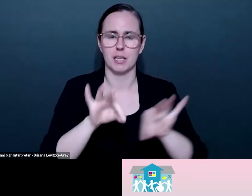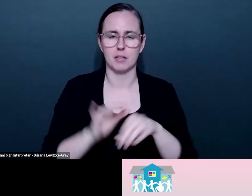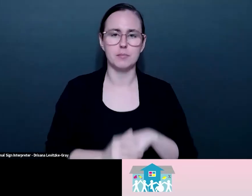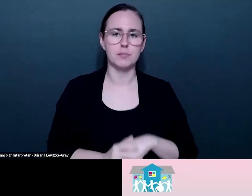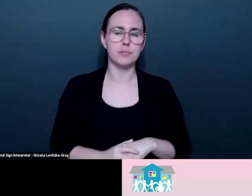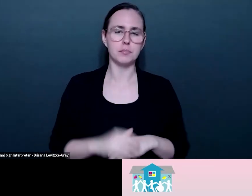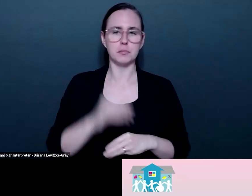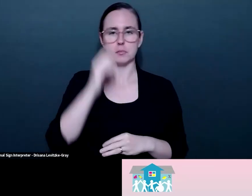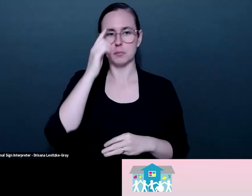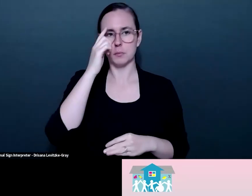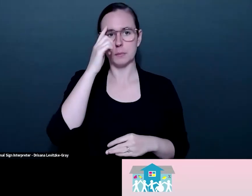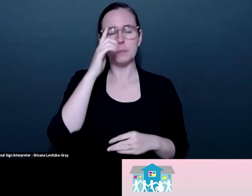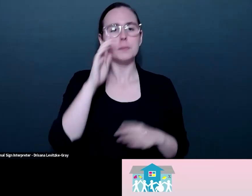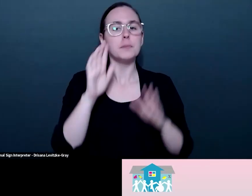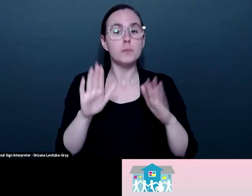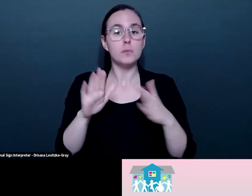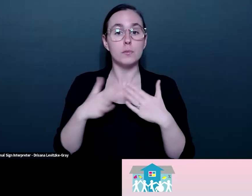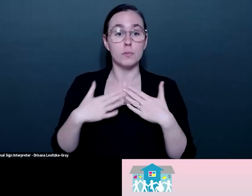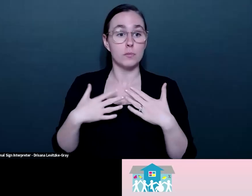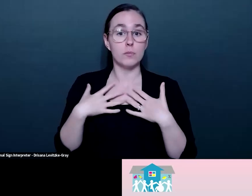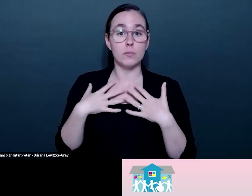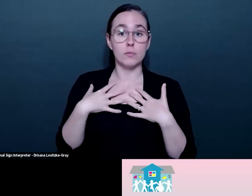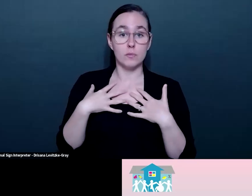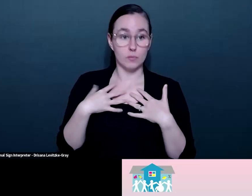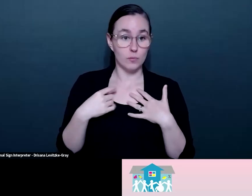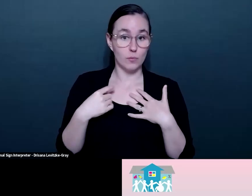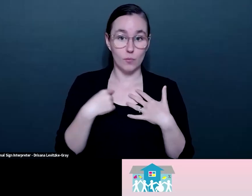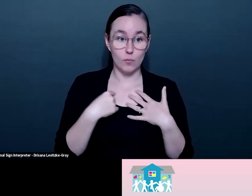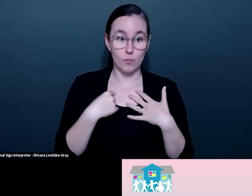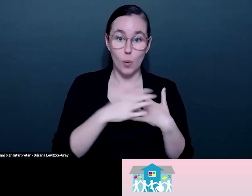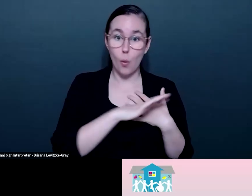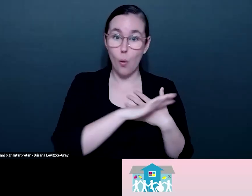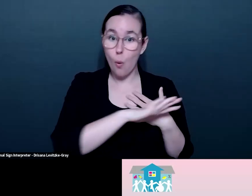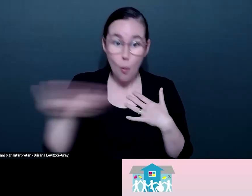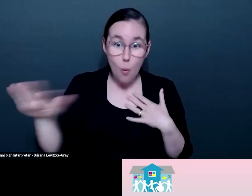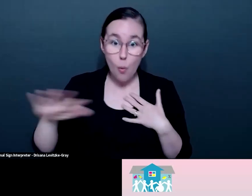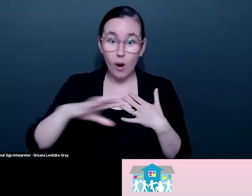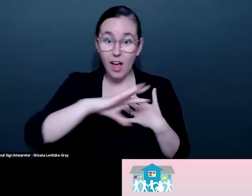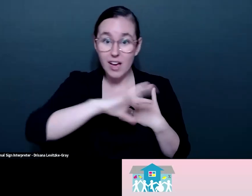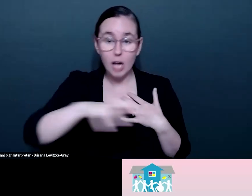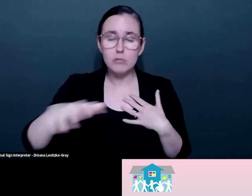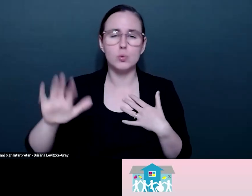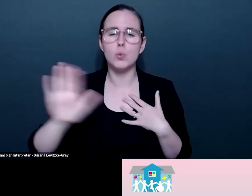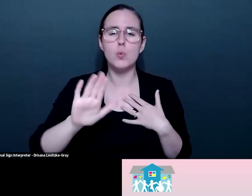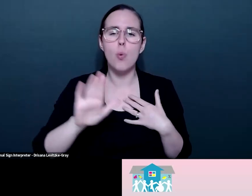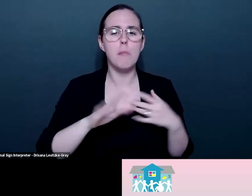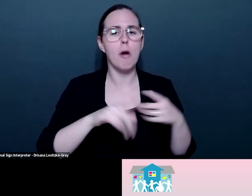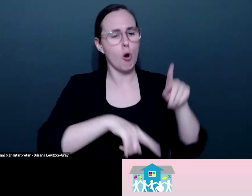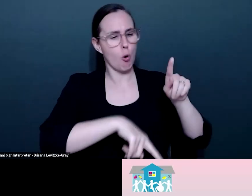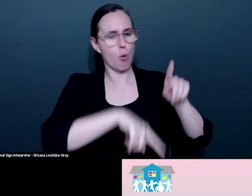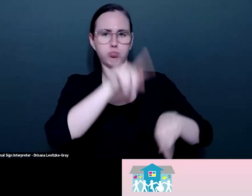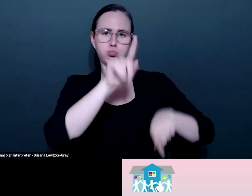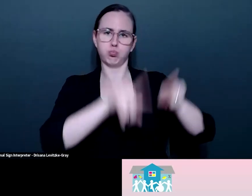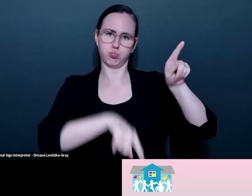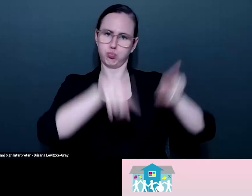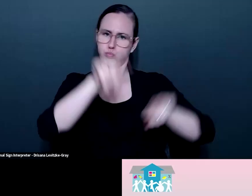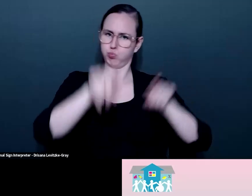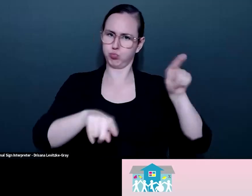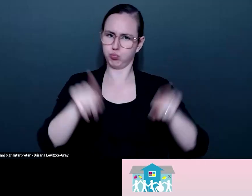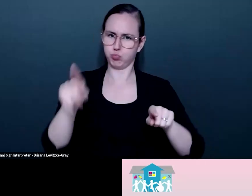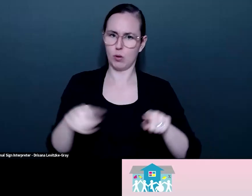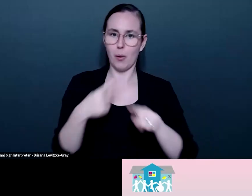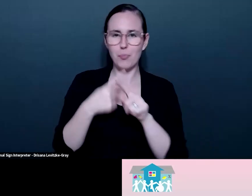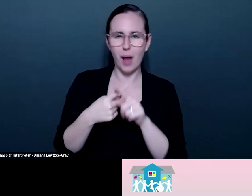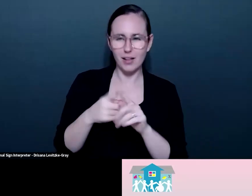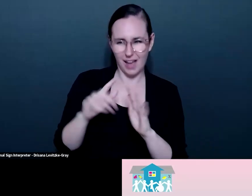pas nécessairement dans un seul pays qu'on peut faire ça, ce test, mais